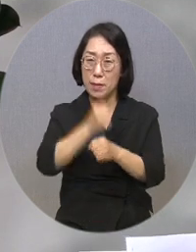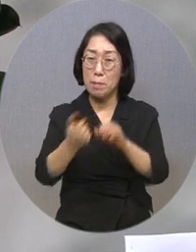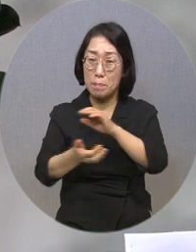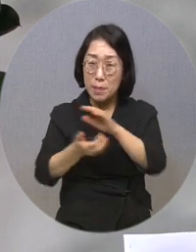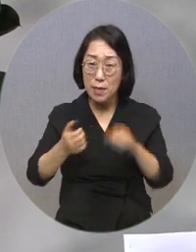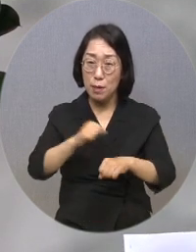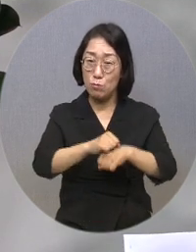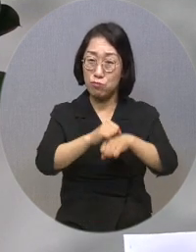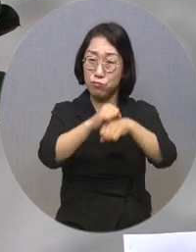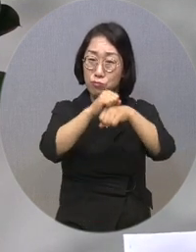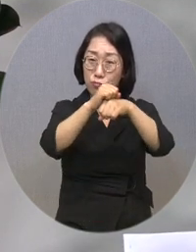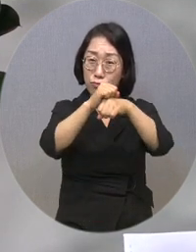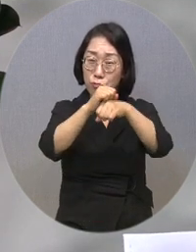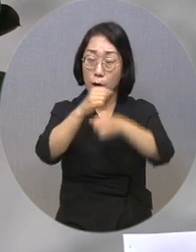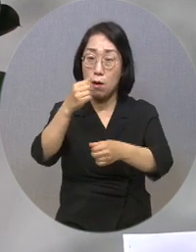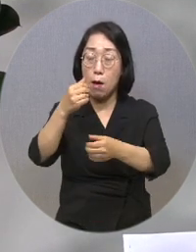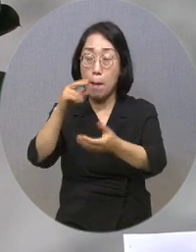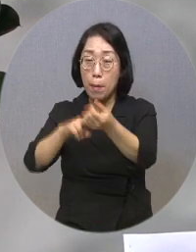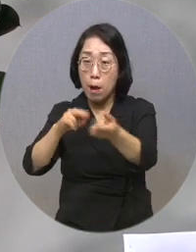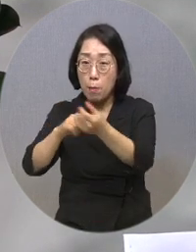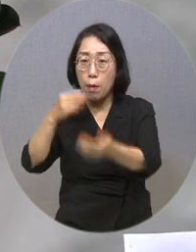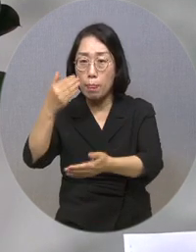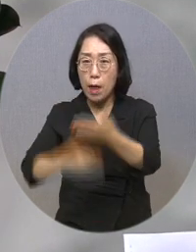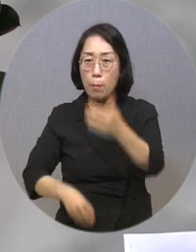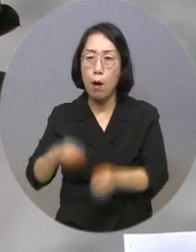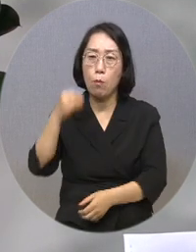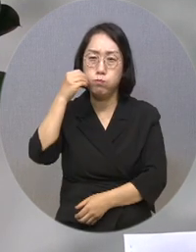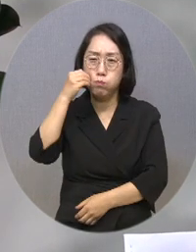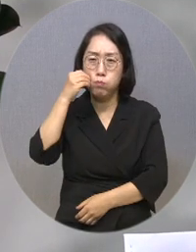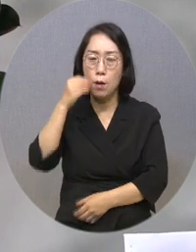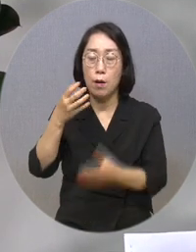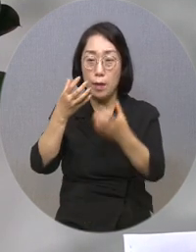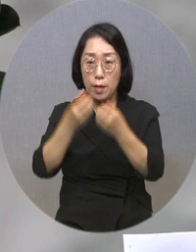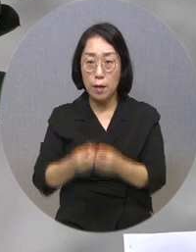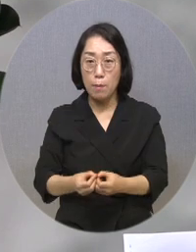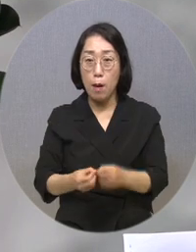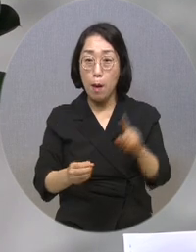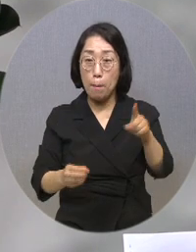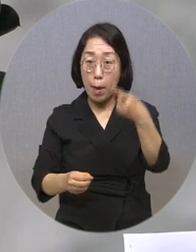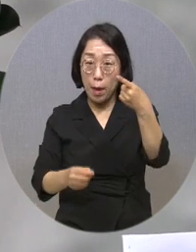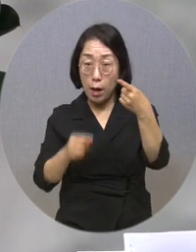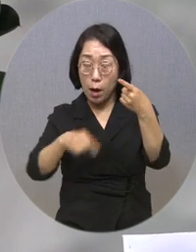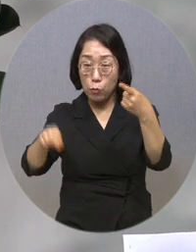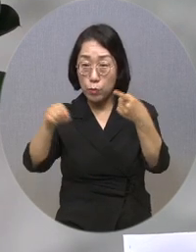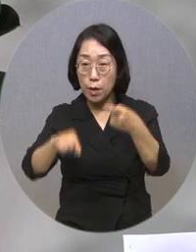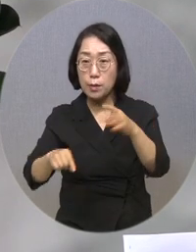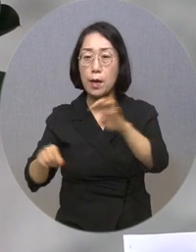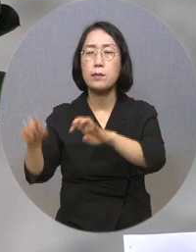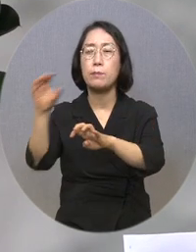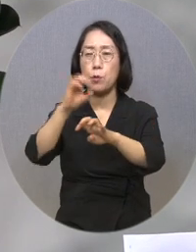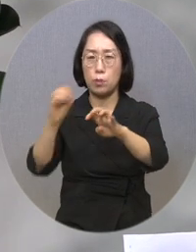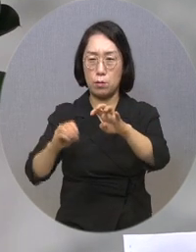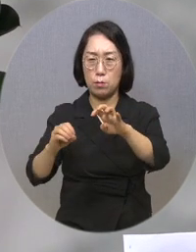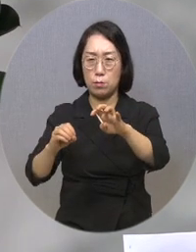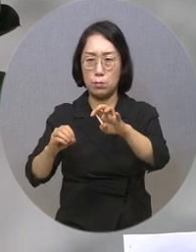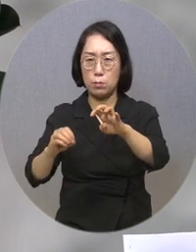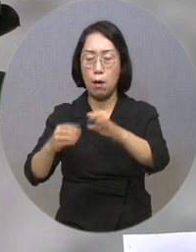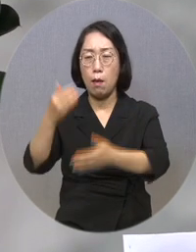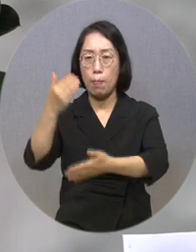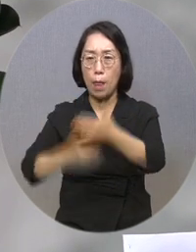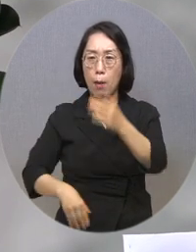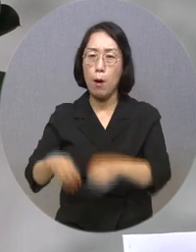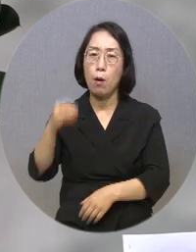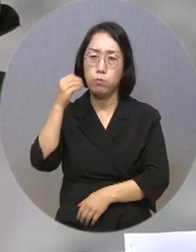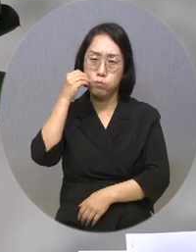때문에 결국은 교복이 보통 100%라면 40%가 결국은 재고